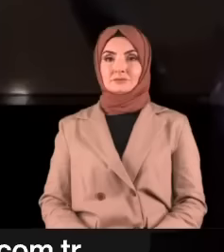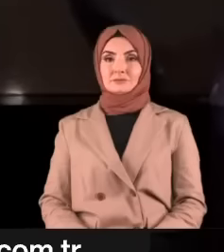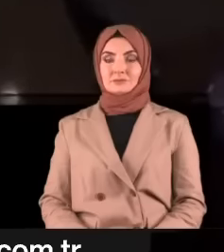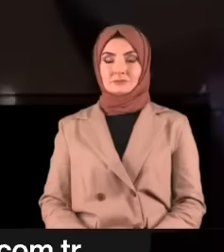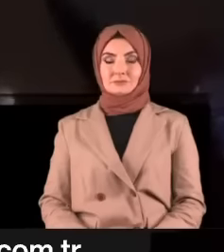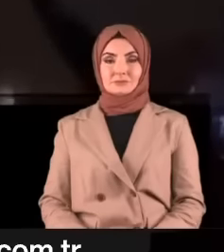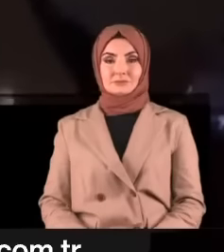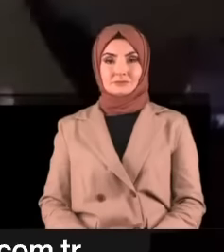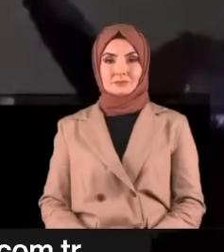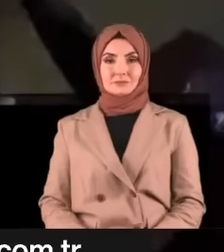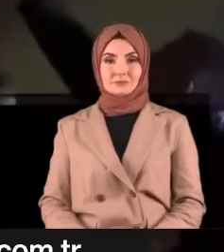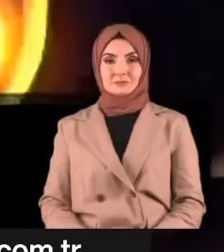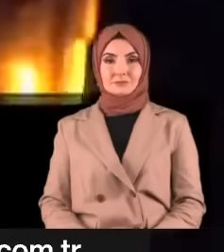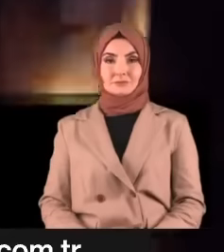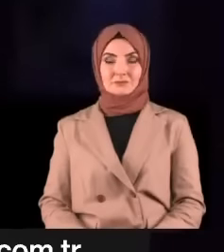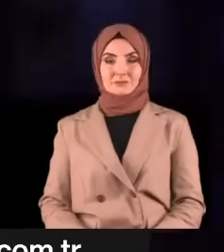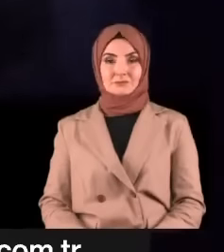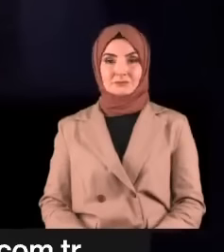Geri. Hocam boşaltın burayı.